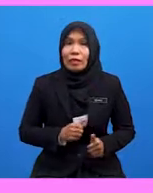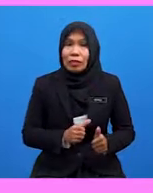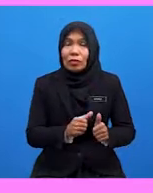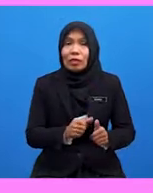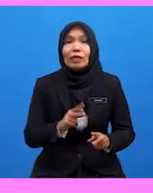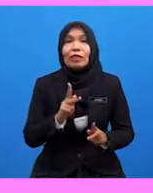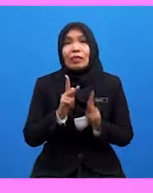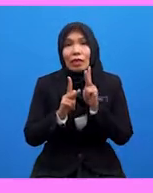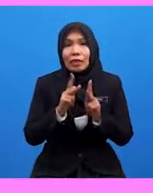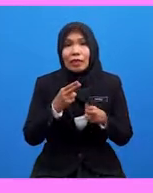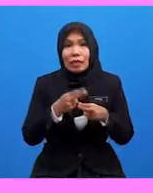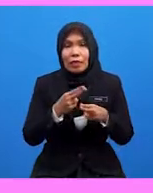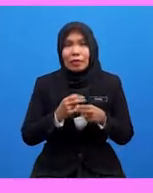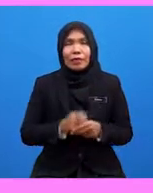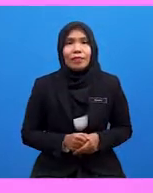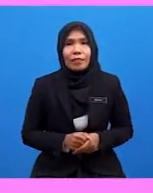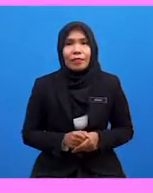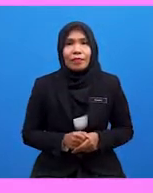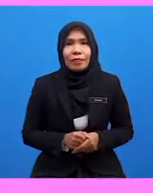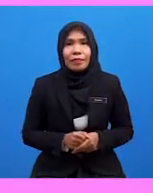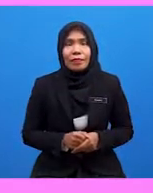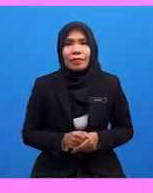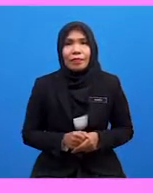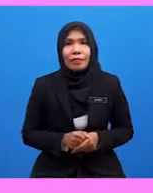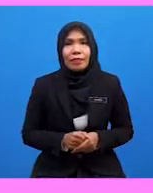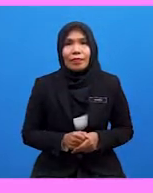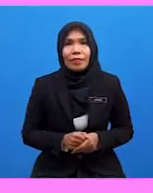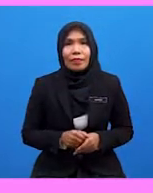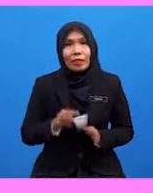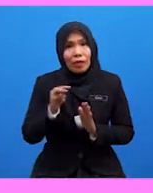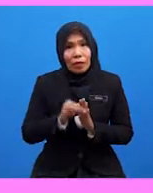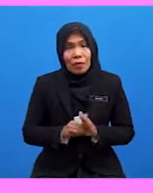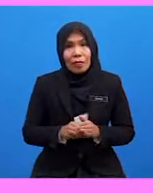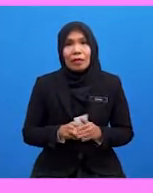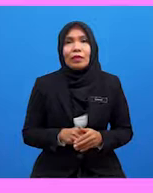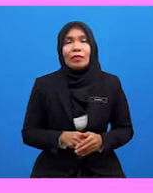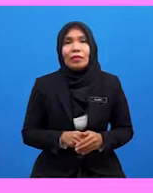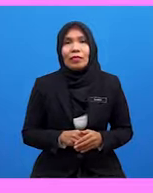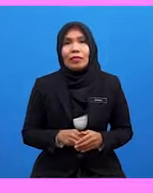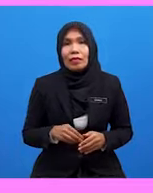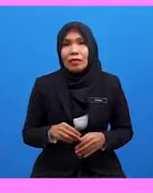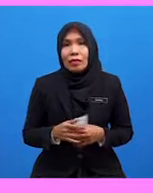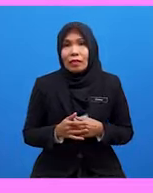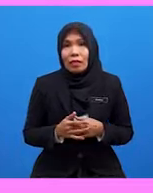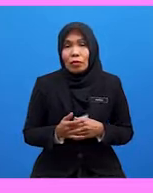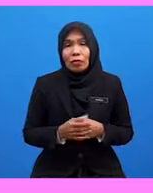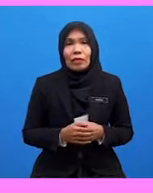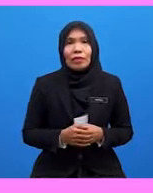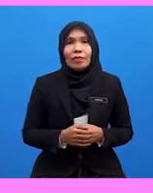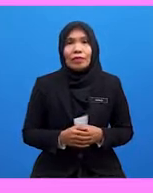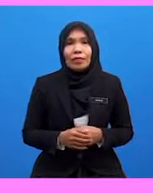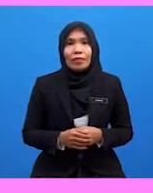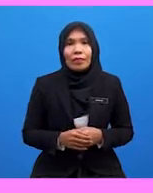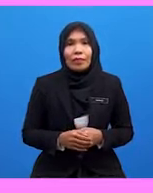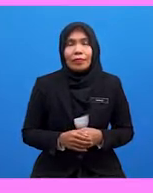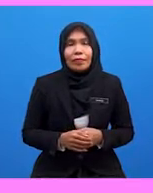frasa nama. Kata pemberi adalah pula mendahului kata adjektif atau frasa adjektif atau frasa